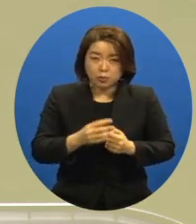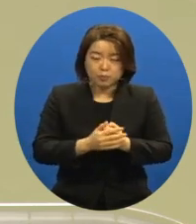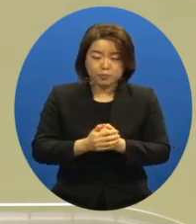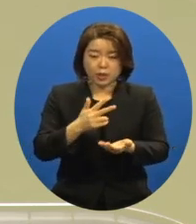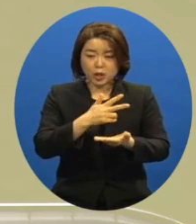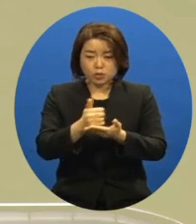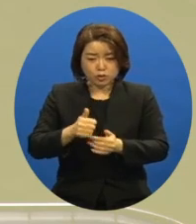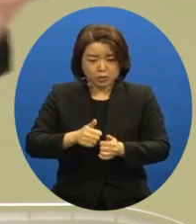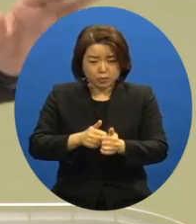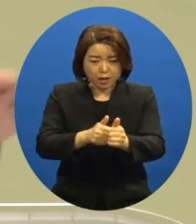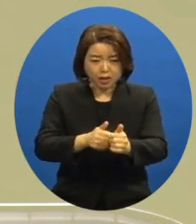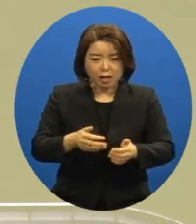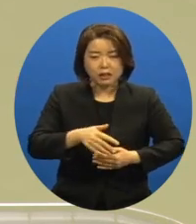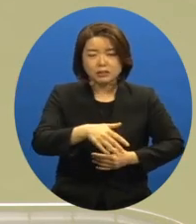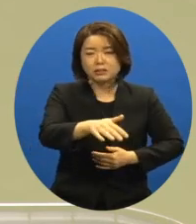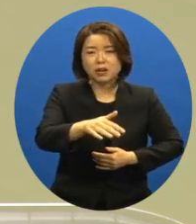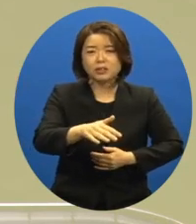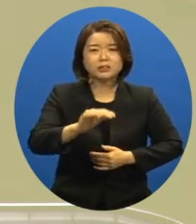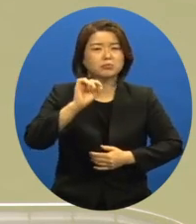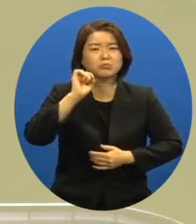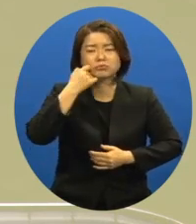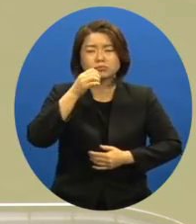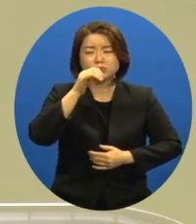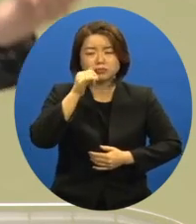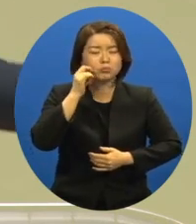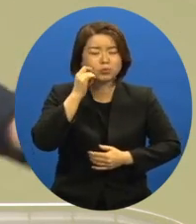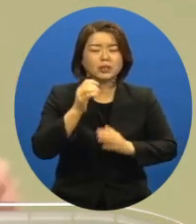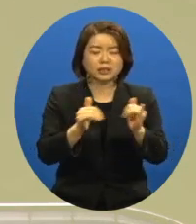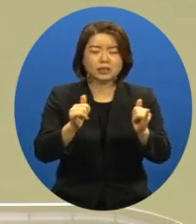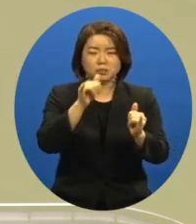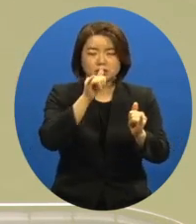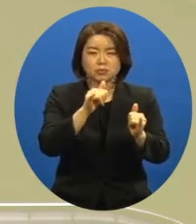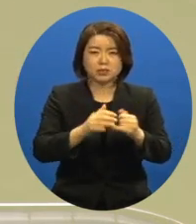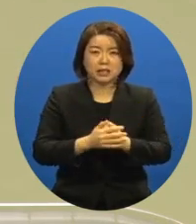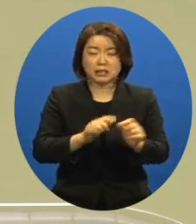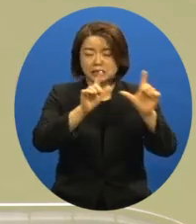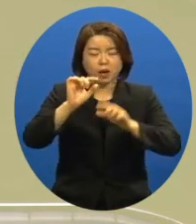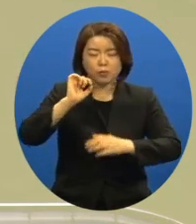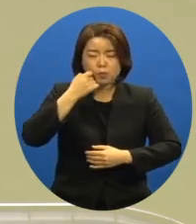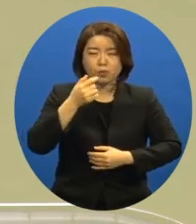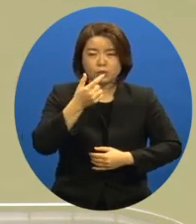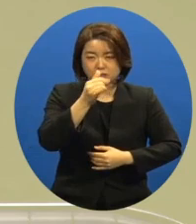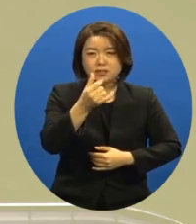주님을 따라 고난의 삶을 살지 않습니다. 살 수도 없습니다.